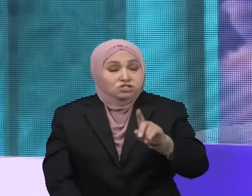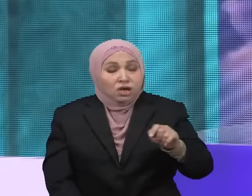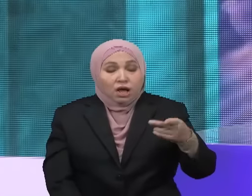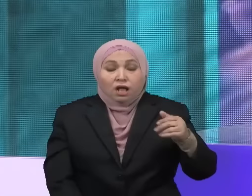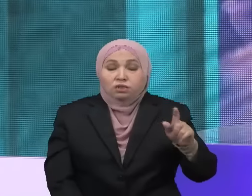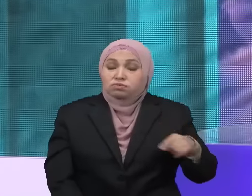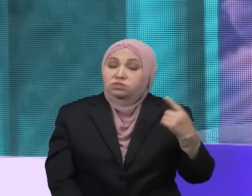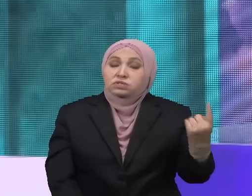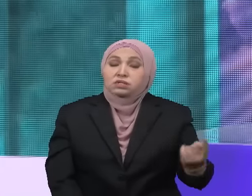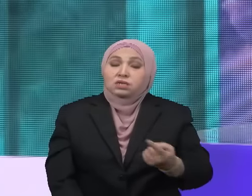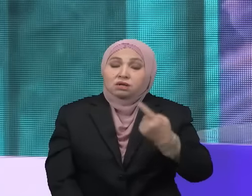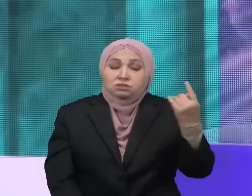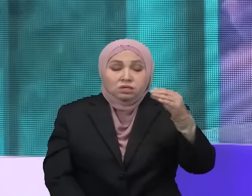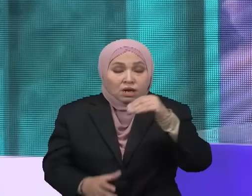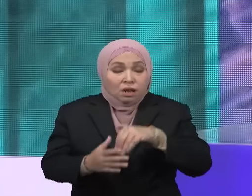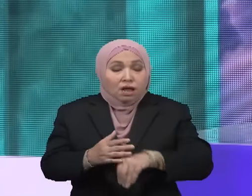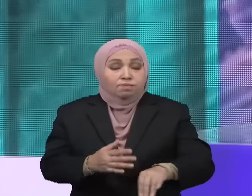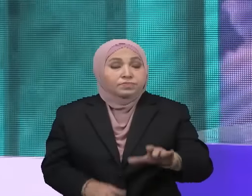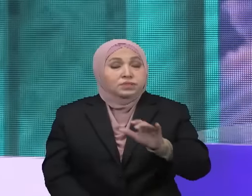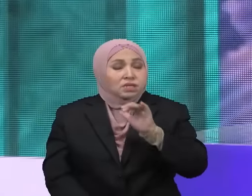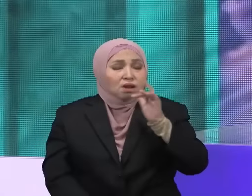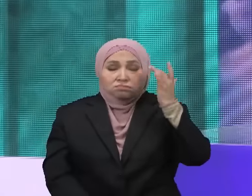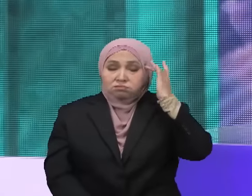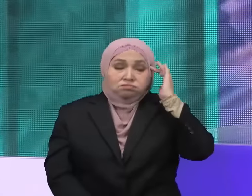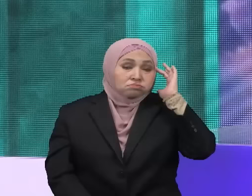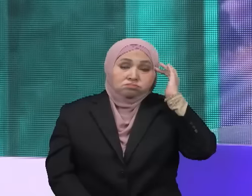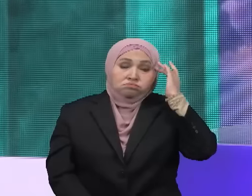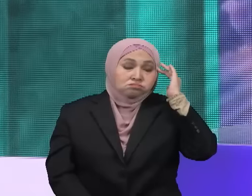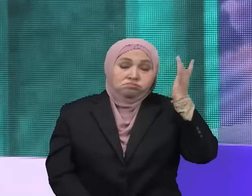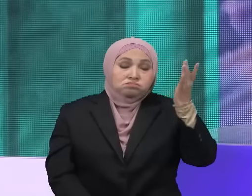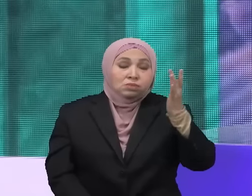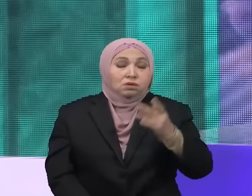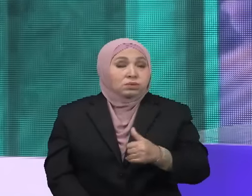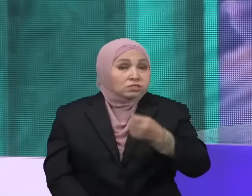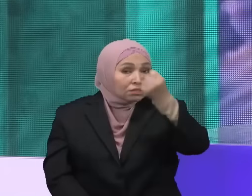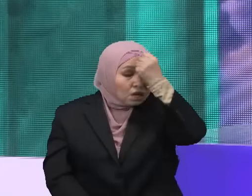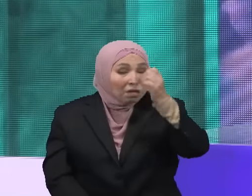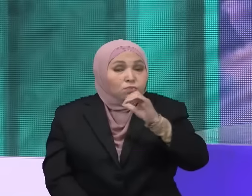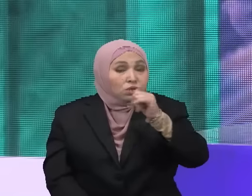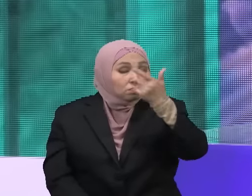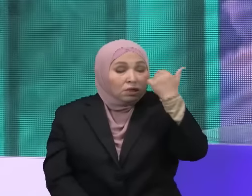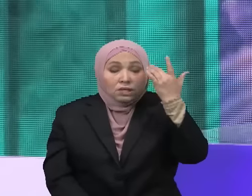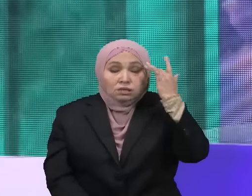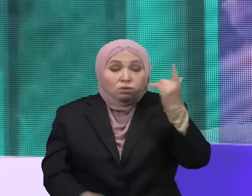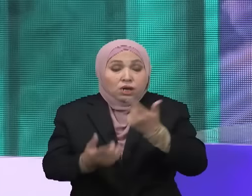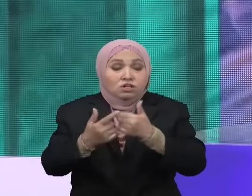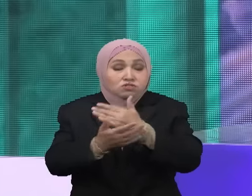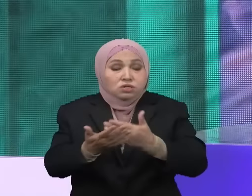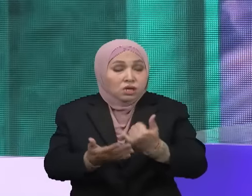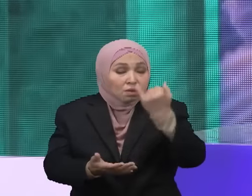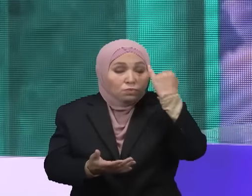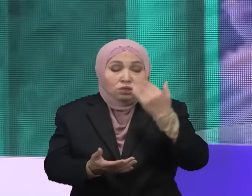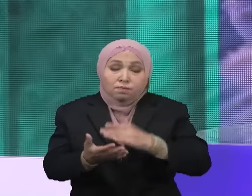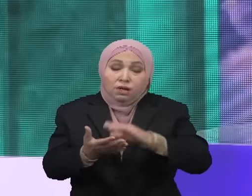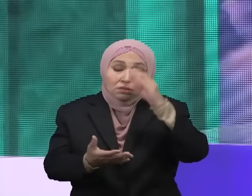itu sentiasa dalam keadaan tidak mengetahui. Dan jahil bukan kerana tak tahu dari segi ilmu maksudnya. Mungkin dia